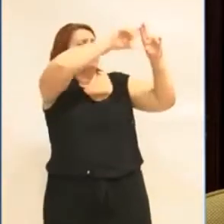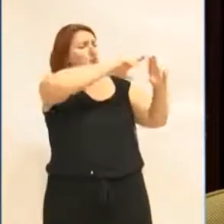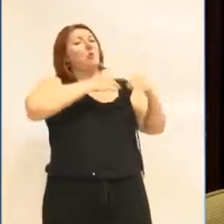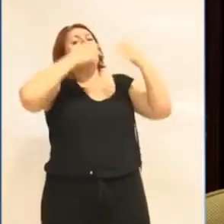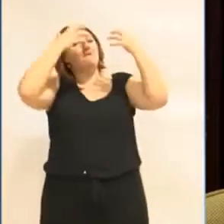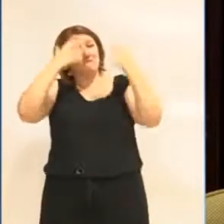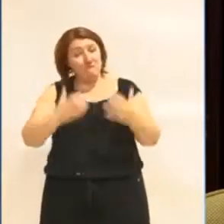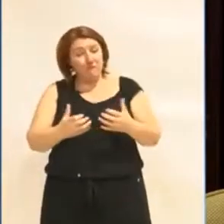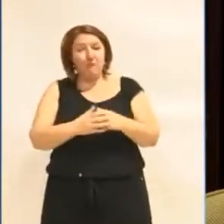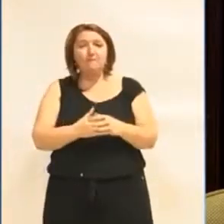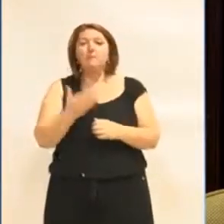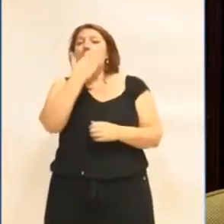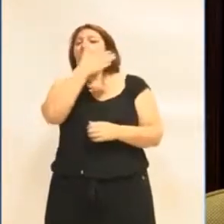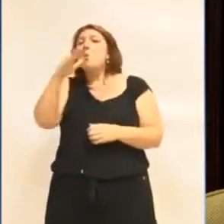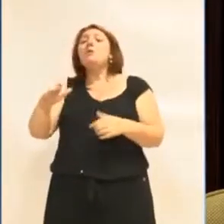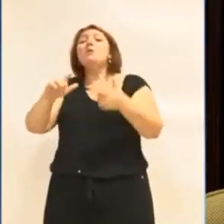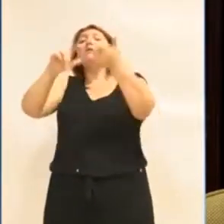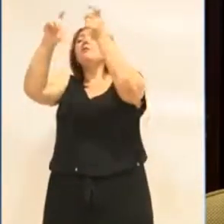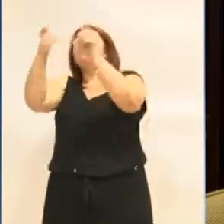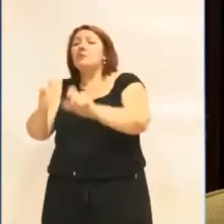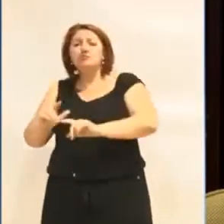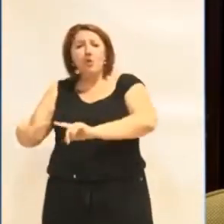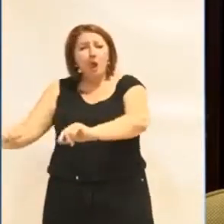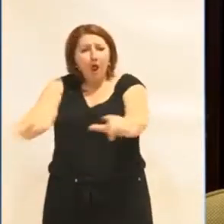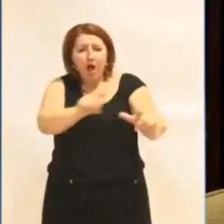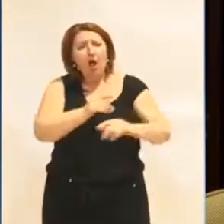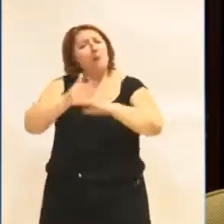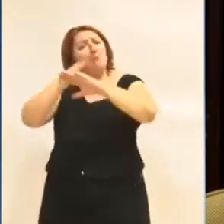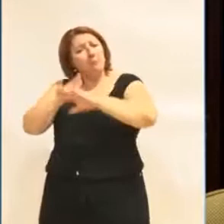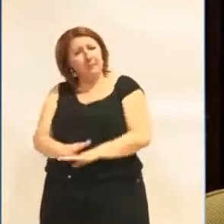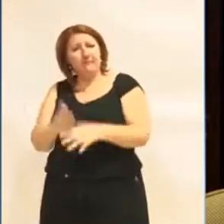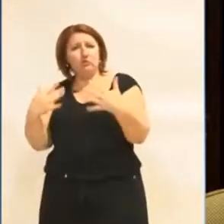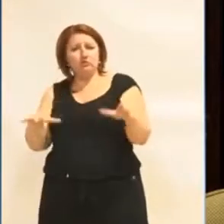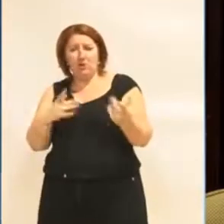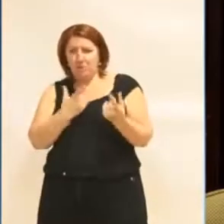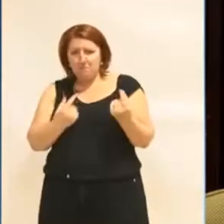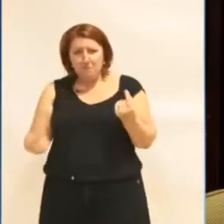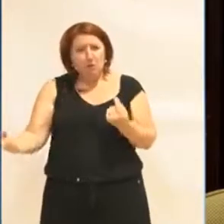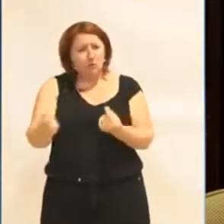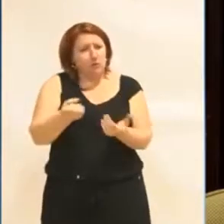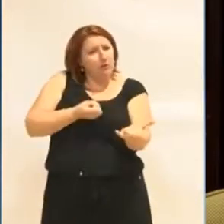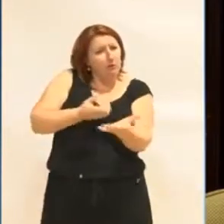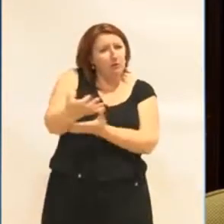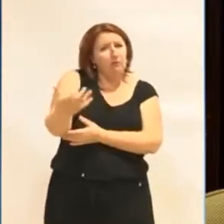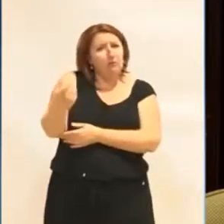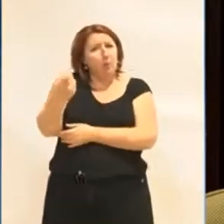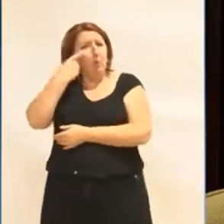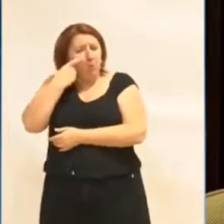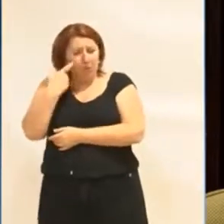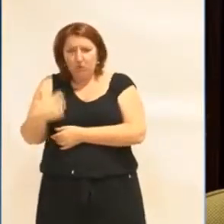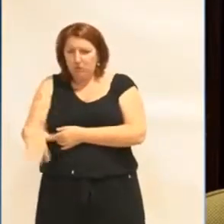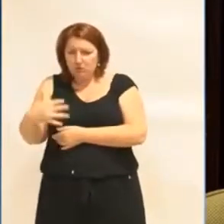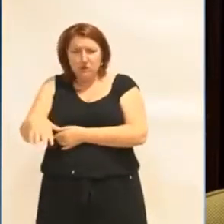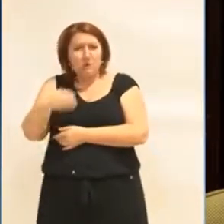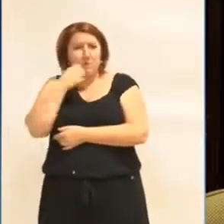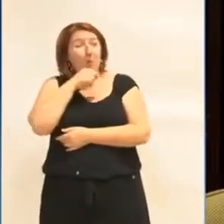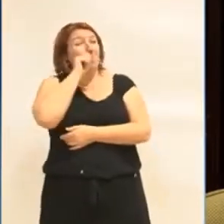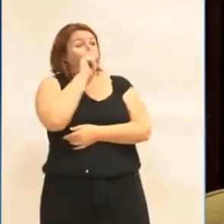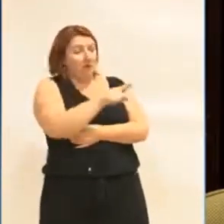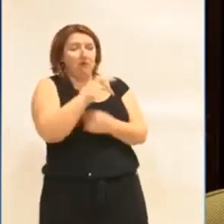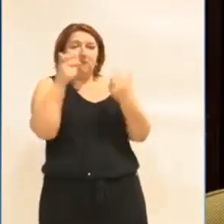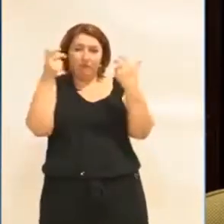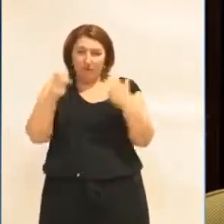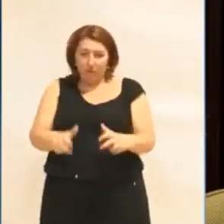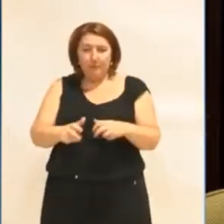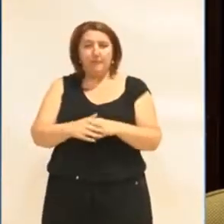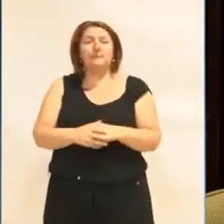où d'autres démolitions étaient prévues et où l'ensemble des partenaires étaient informés de la décision de la ville et du bailleur. Par ailleurs, la